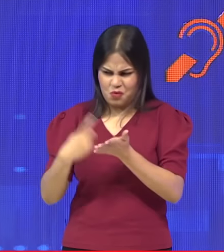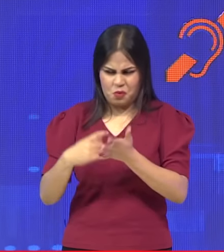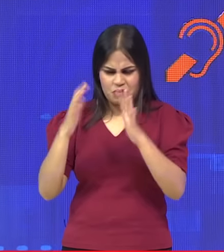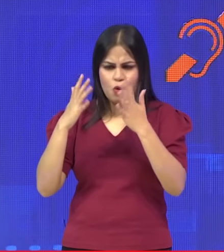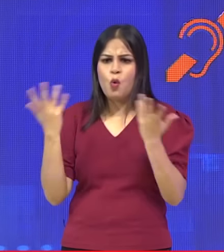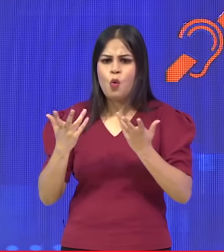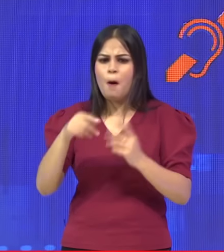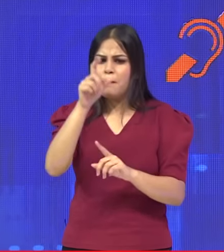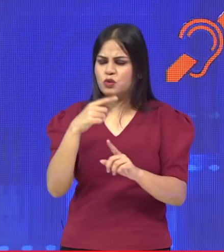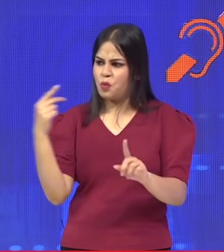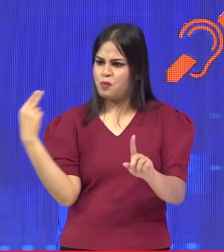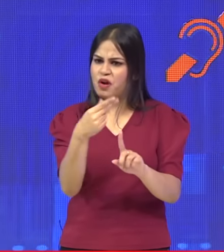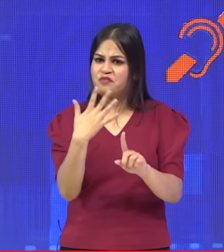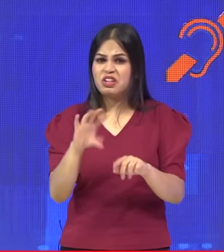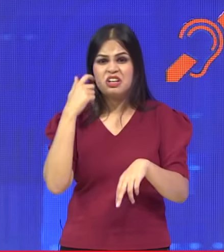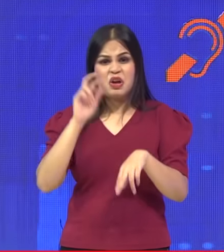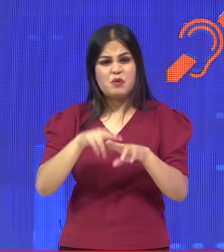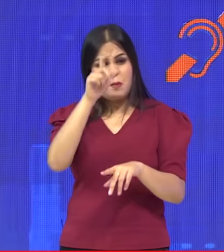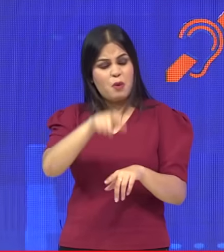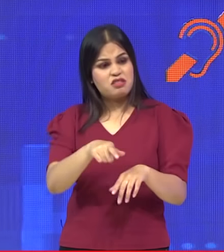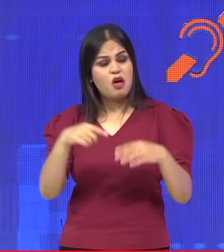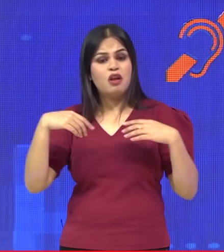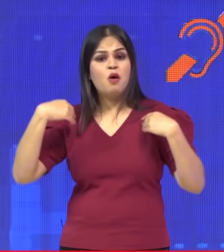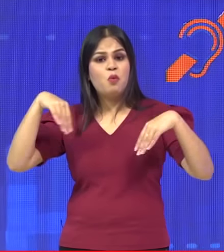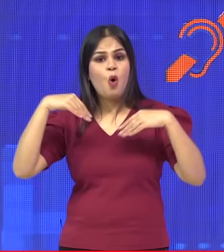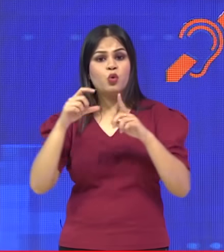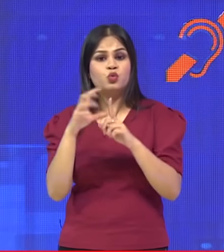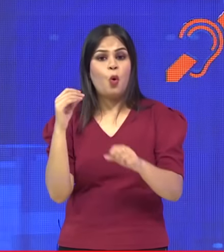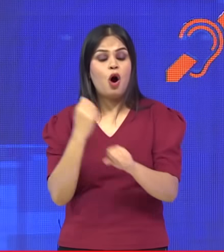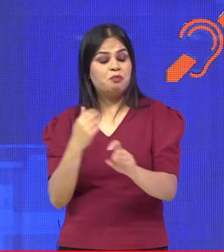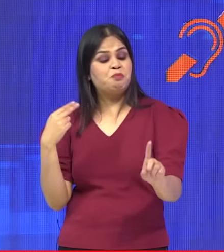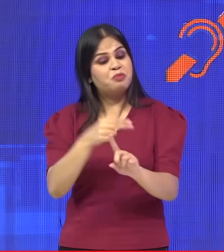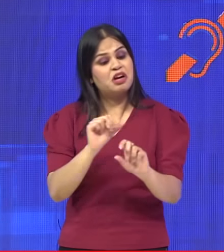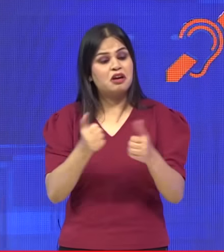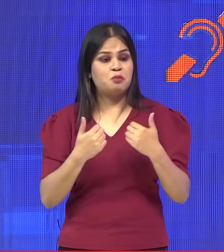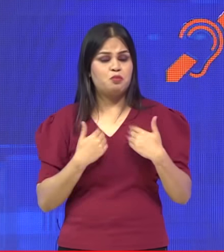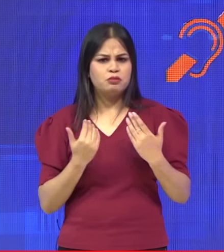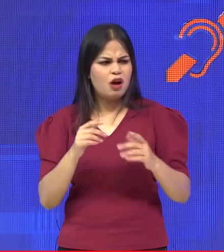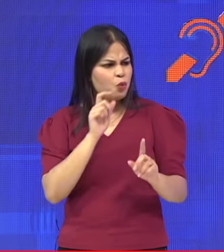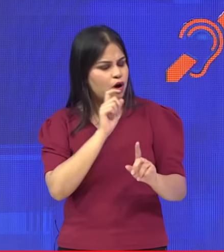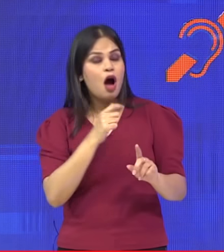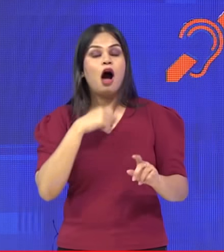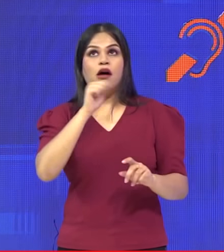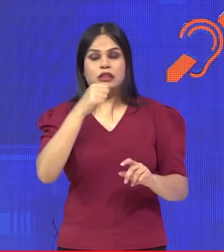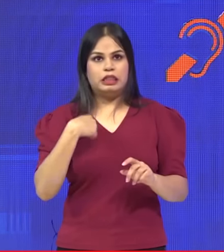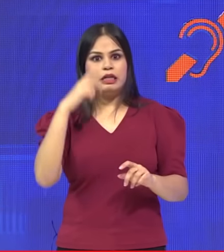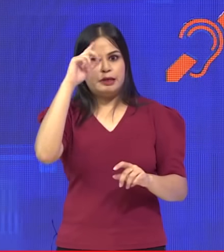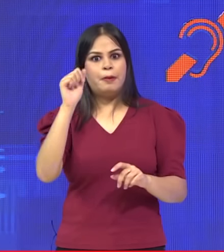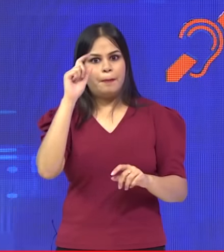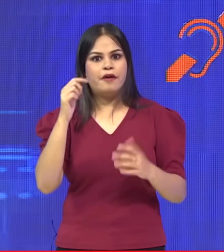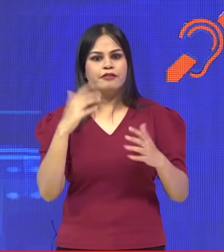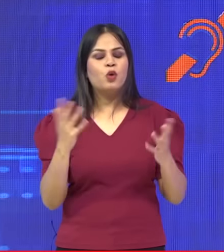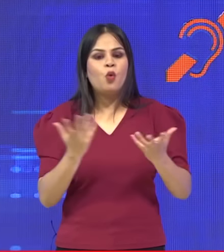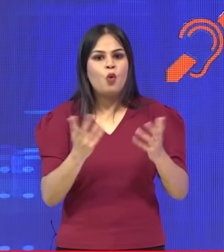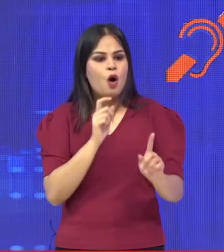तेरे को कुत्ता नहीं बना दिया तो मेरा नाम सलमान खान अच्छा हां ये कहा था मैंने कहा था की उन्होंने बहुत